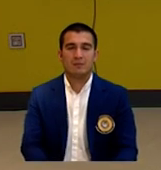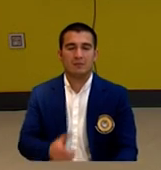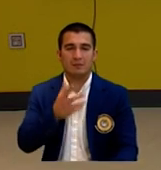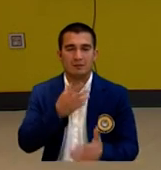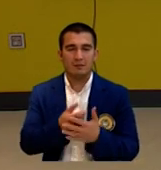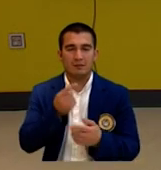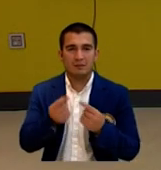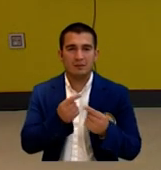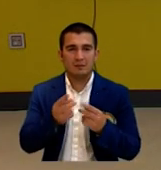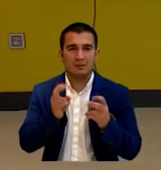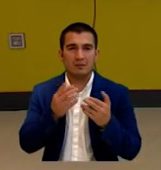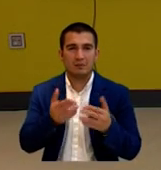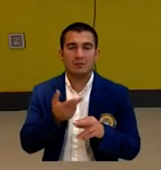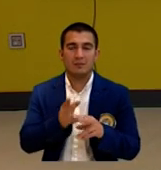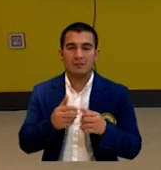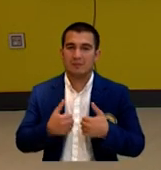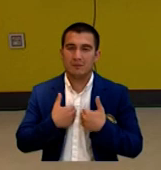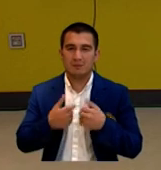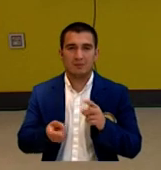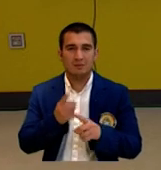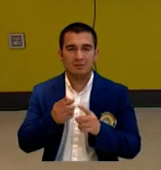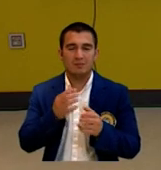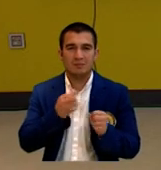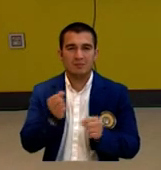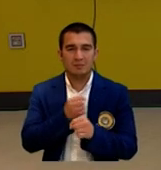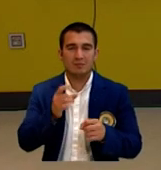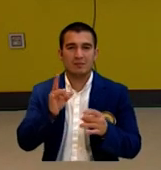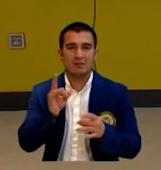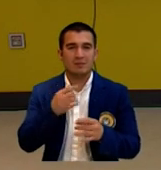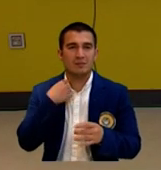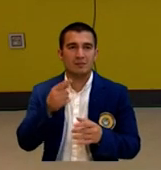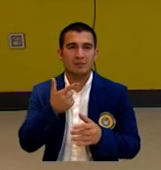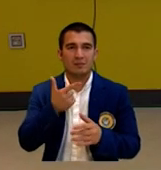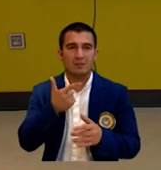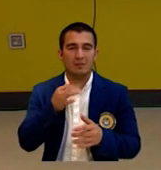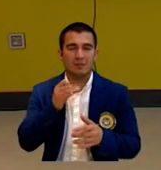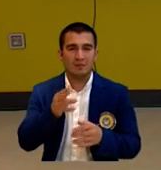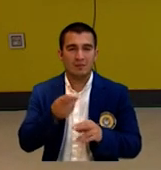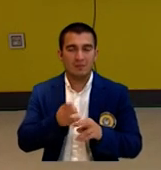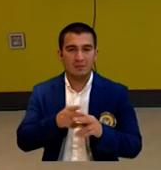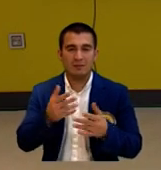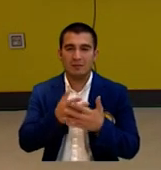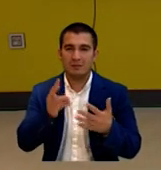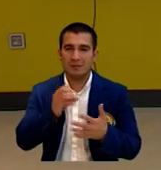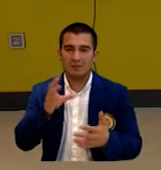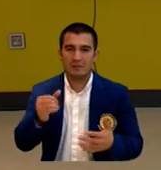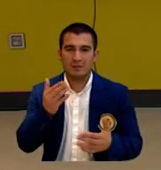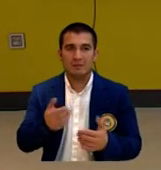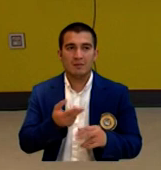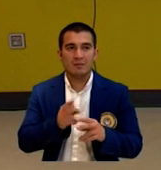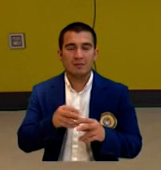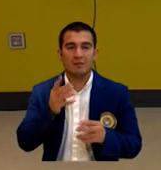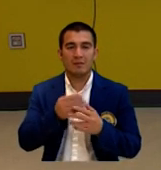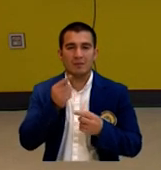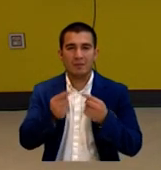Molekullarning harakat tezligi. Molekullarning harakat tezligi bu kinetik energiyasi, bitta molekularning massasi va shu